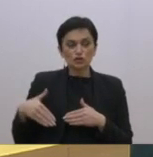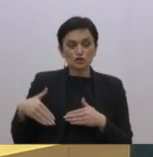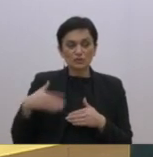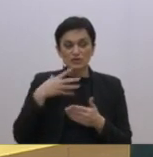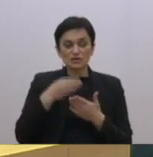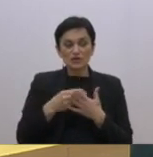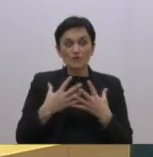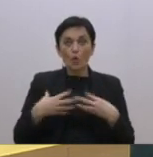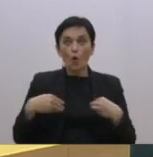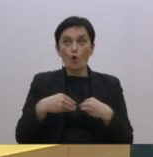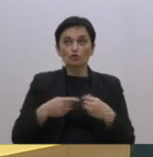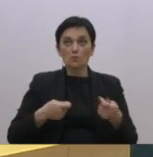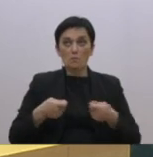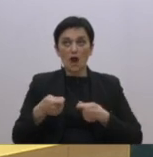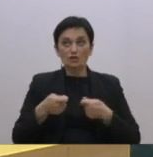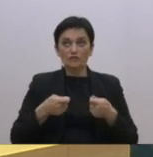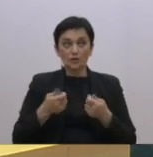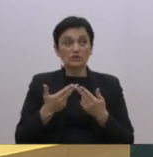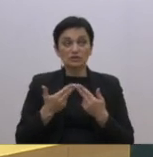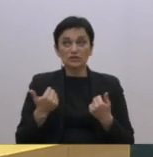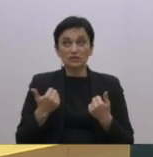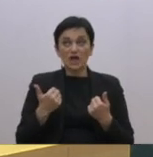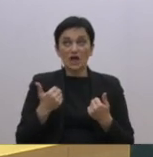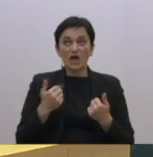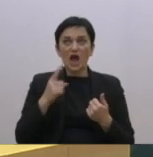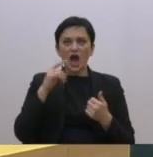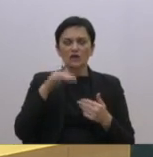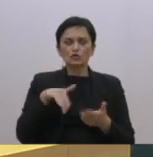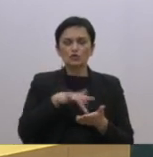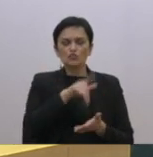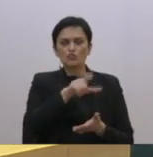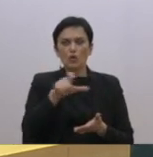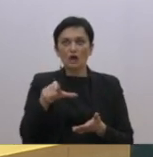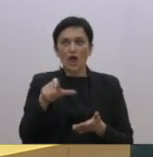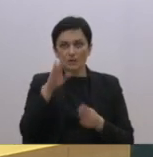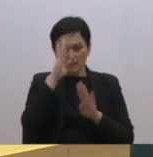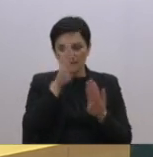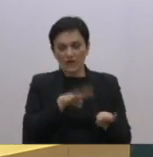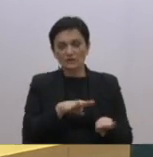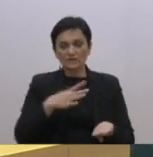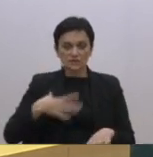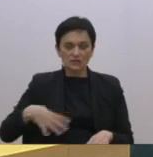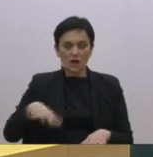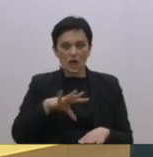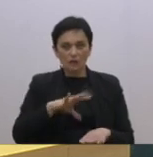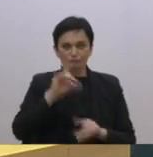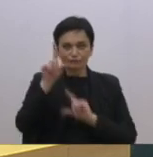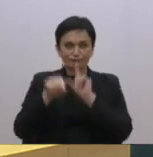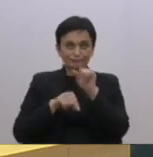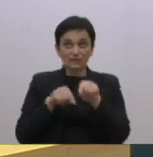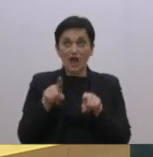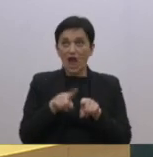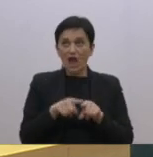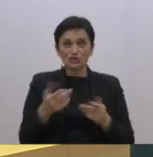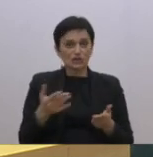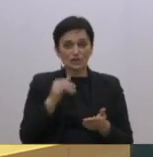საკუთარ ოჯახებზე მართლობა და ასიათოსობით მოქალაქემ დატოვა საქართველო. Ეს რომ ასია, ეს ვერ